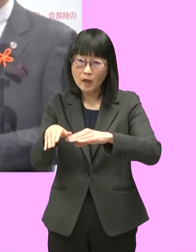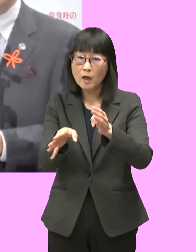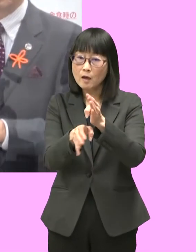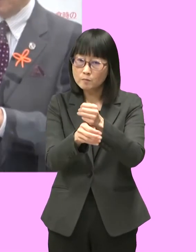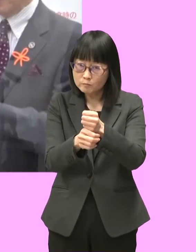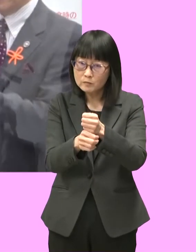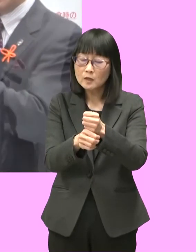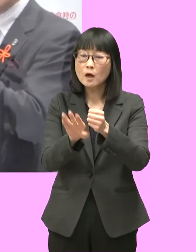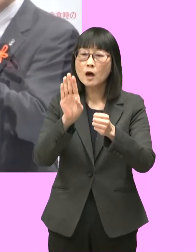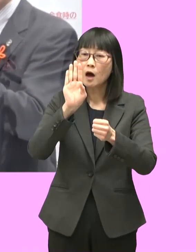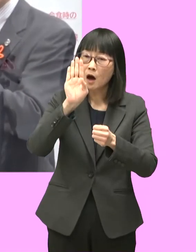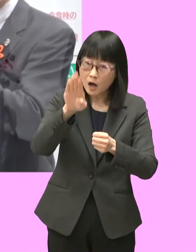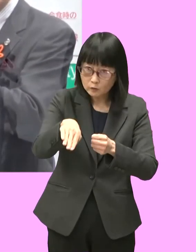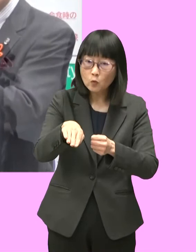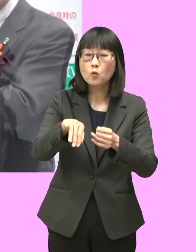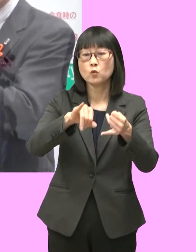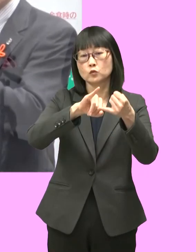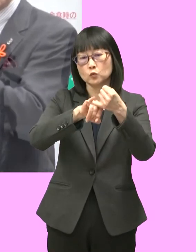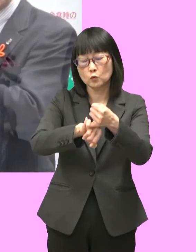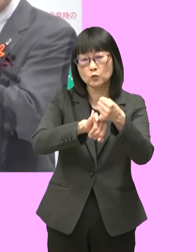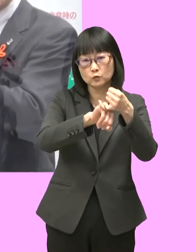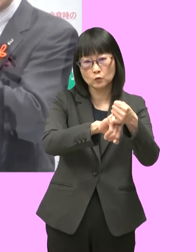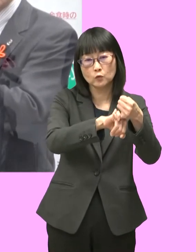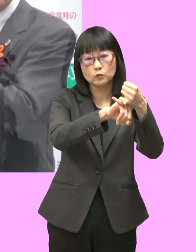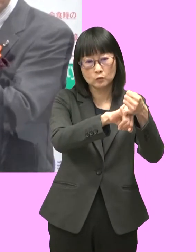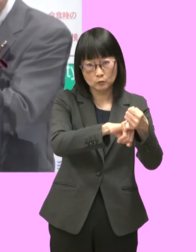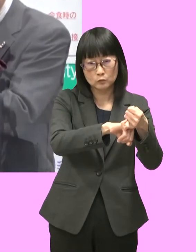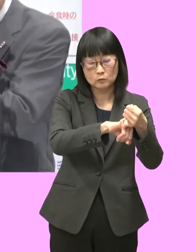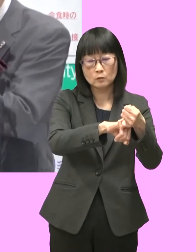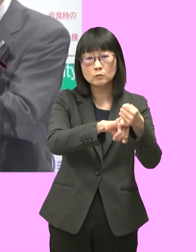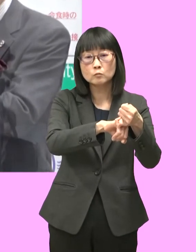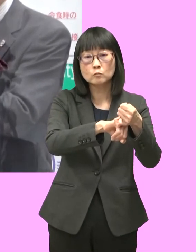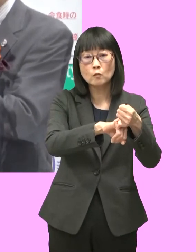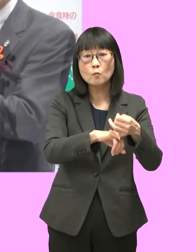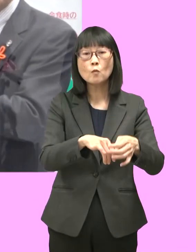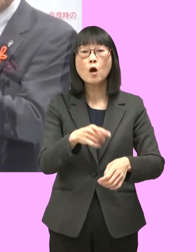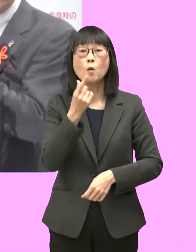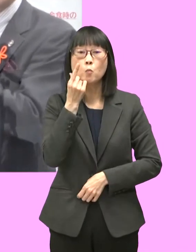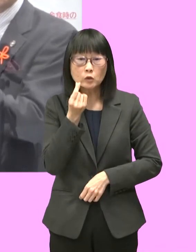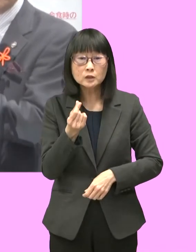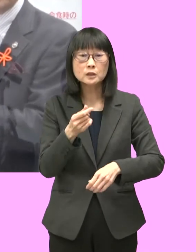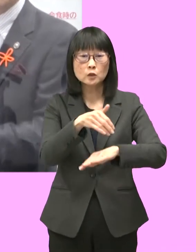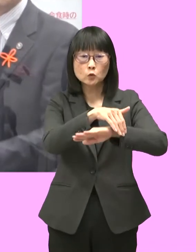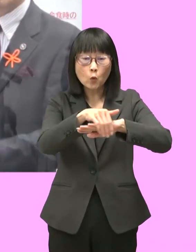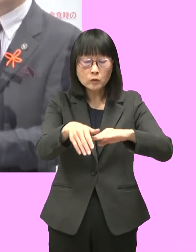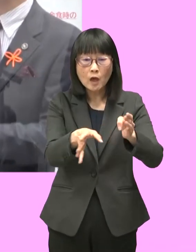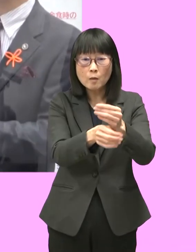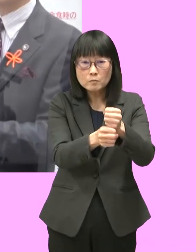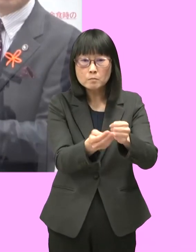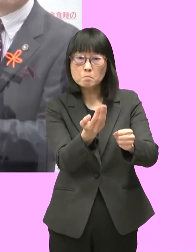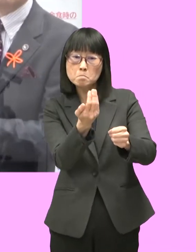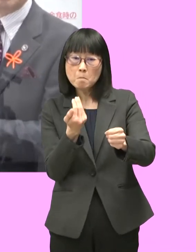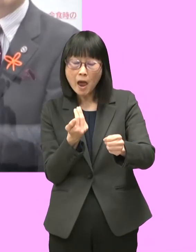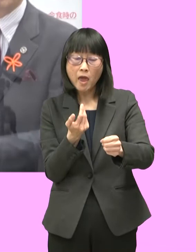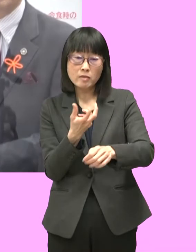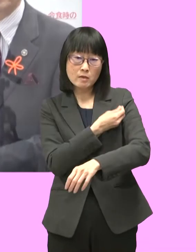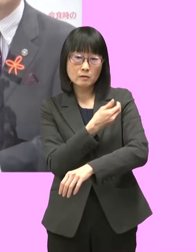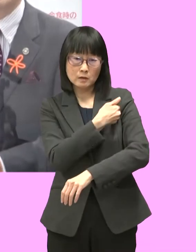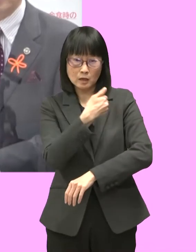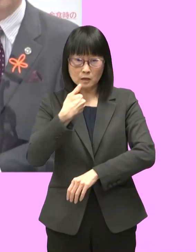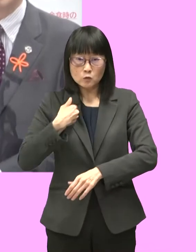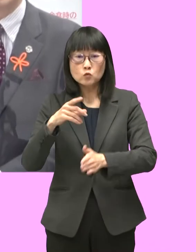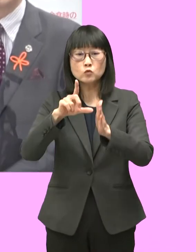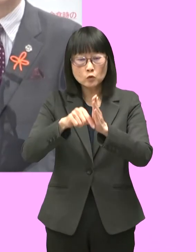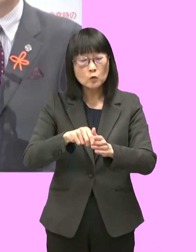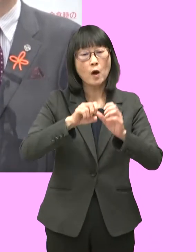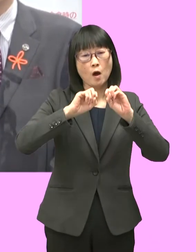まあ、当然早い時期に打つタイミングがあればすぐに打てるでしょうし、若干その先という場合もあるかもしれません